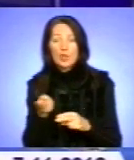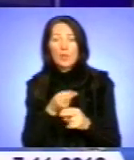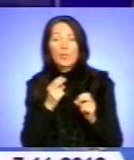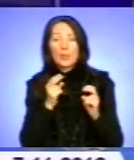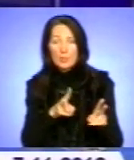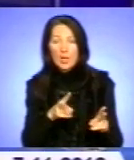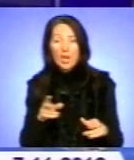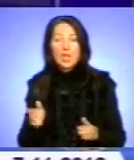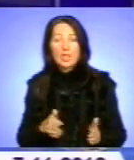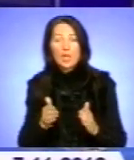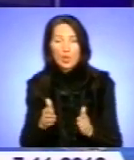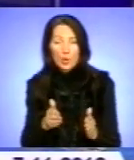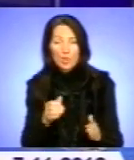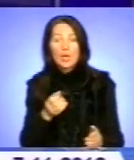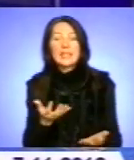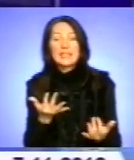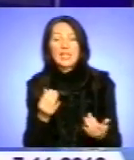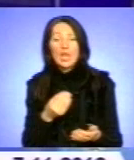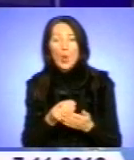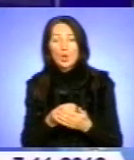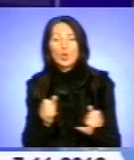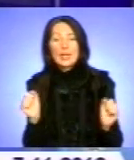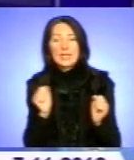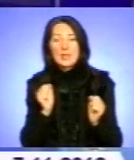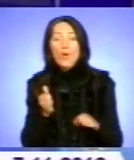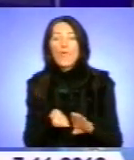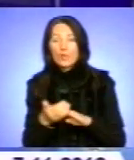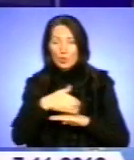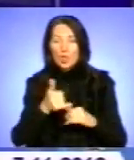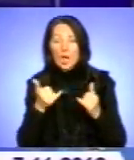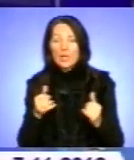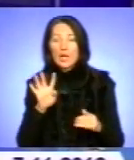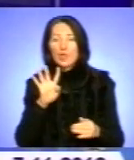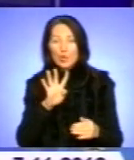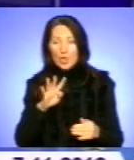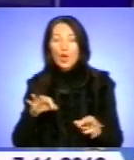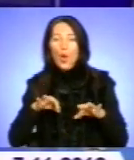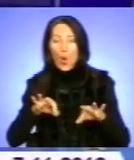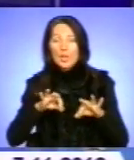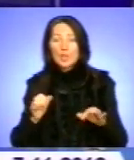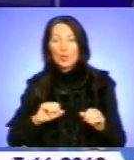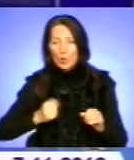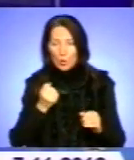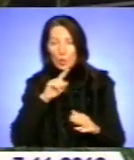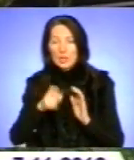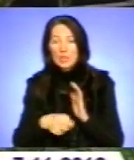працівники ДАІ. Отож, скільки коштує зимове взуття для чотириколісного друга, дізнавалася Олена Герасименко.